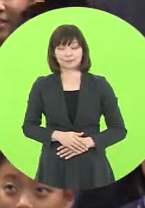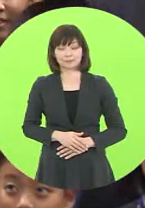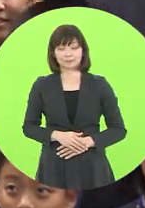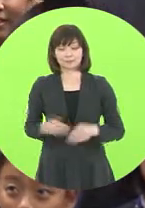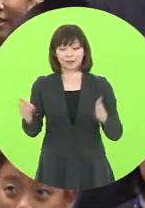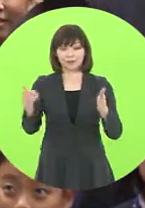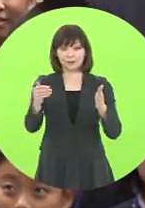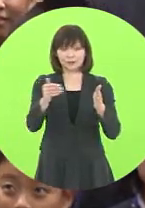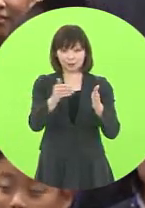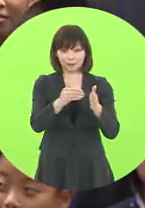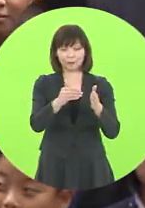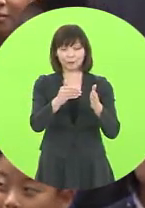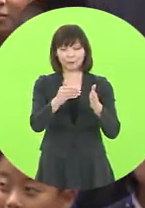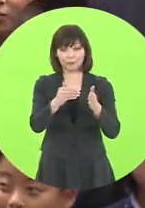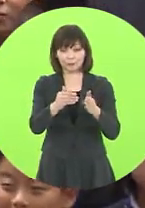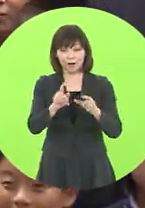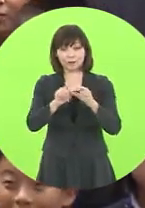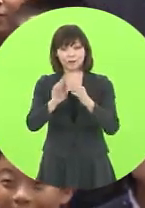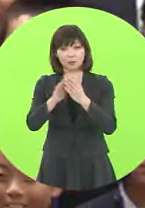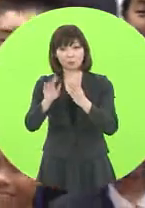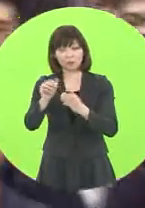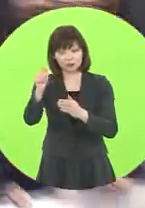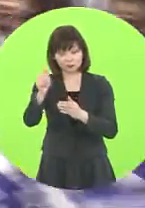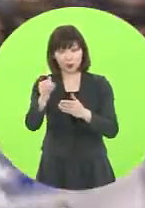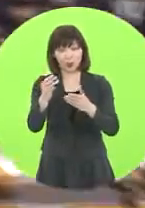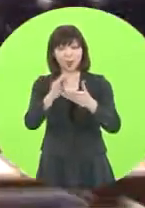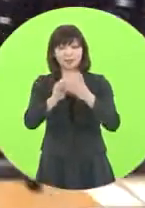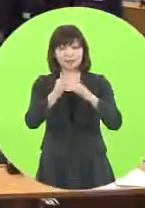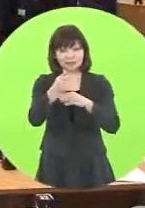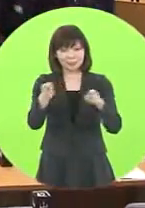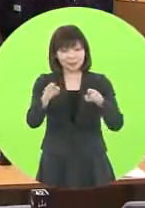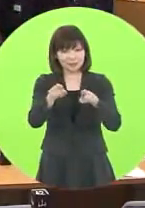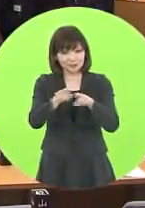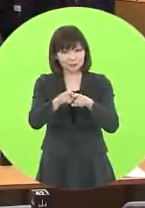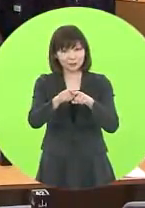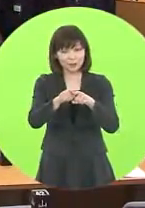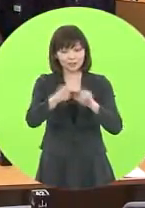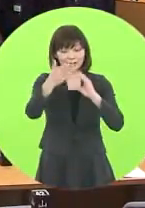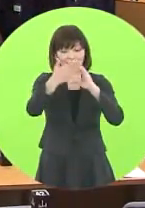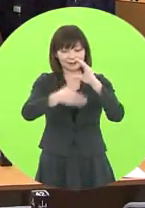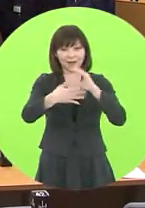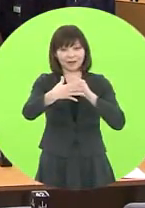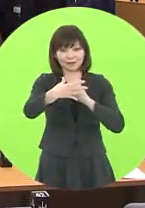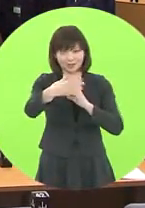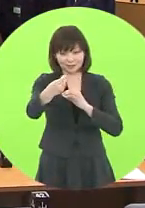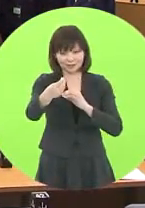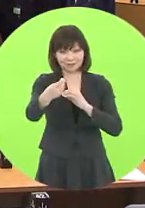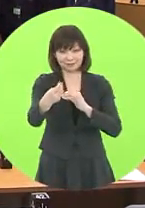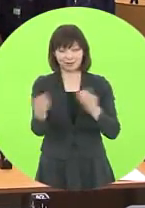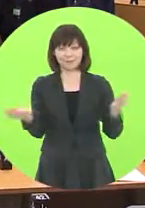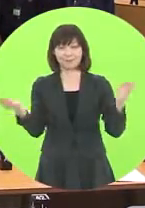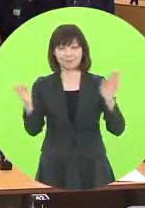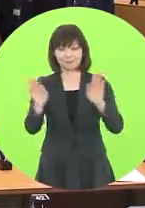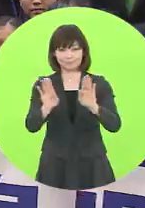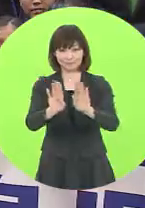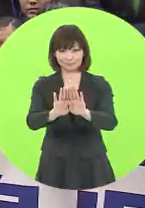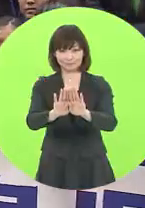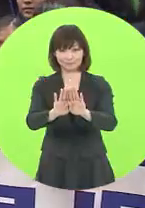最後は中本議長や湯崎知事たちと一緒に記念写真を撮り、無事に子ども議会は閉